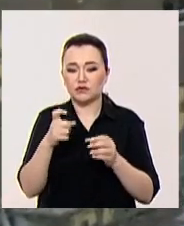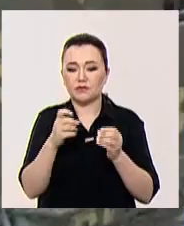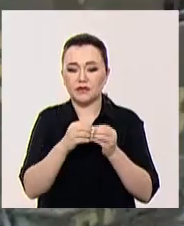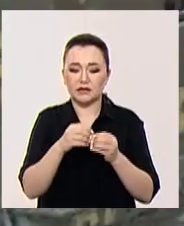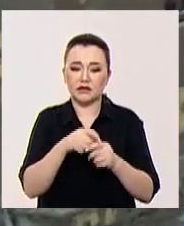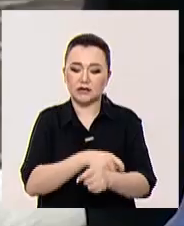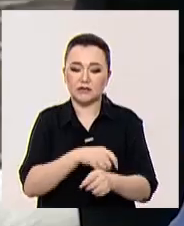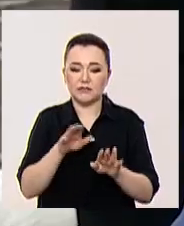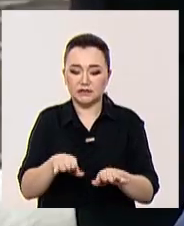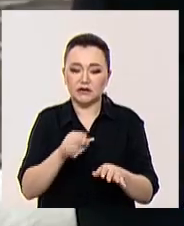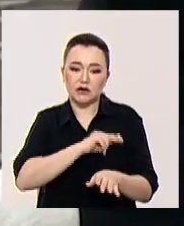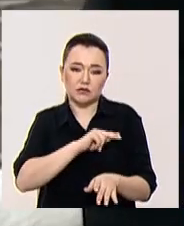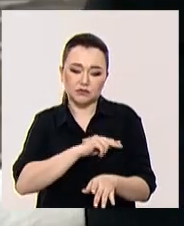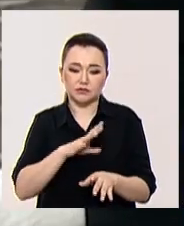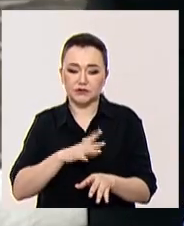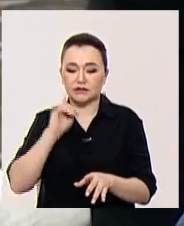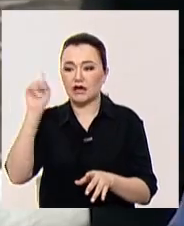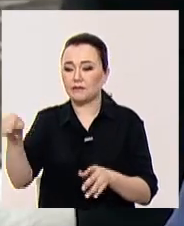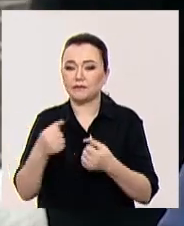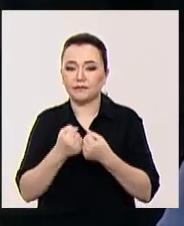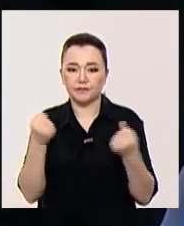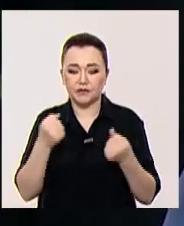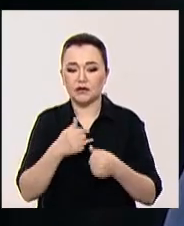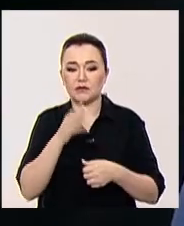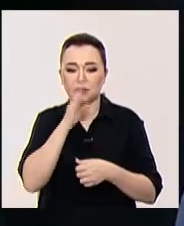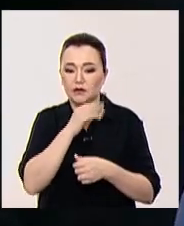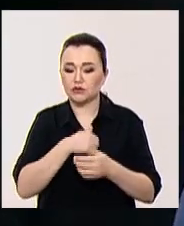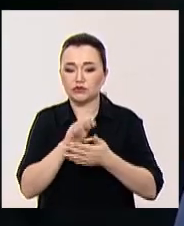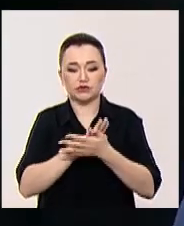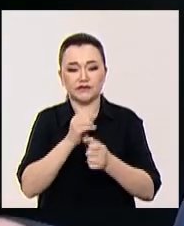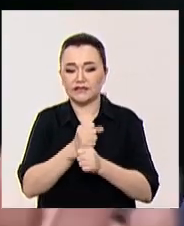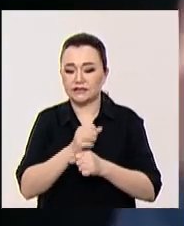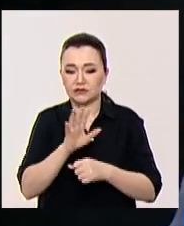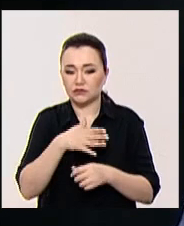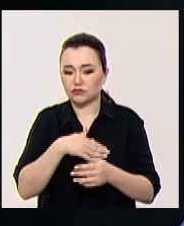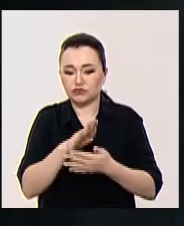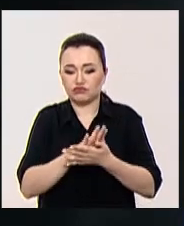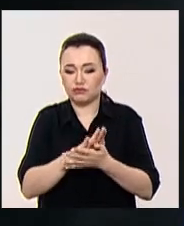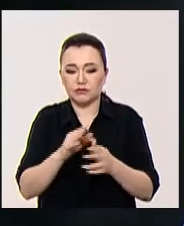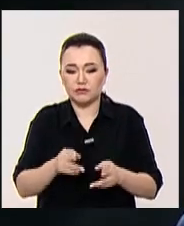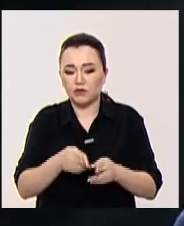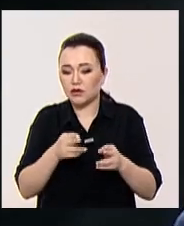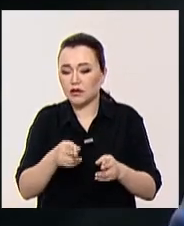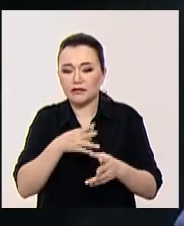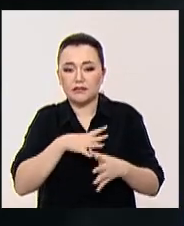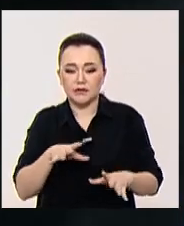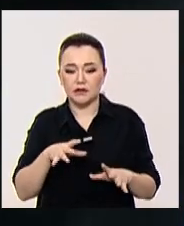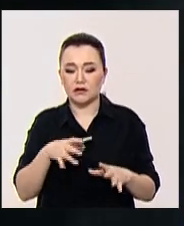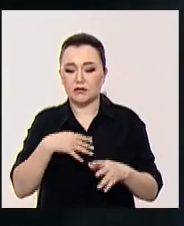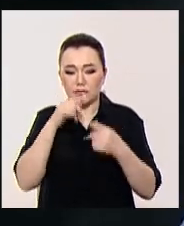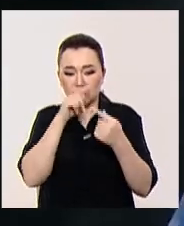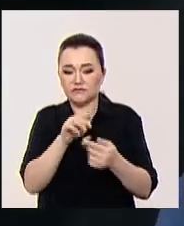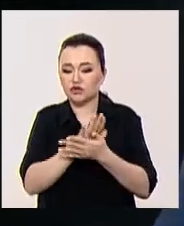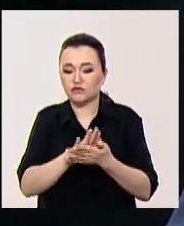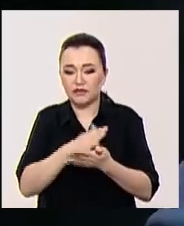жүріп жұмыс істеген. Балам айтты: "Мама, мен ешқандай ішінсіз істеген жоқпын. Мен не істедім? Ешқандай бұзушылық істеген жоқпын. Қарсы ішінсіз істеген